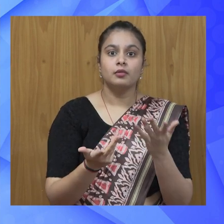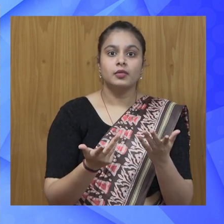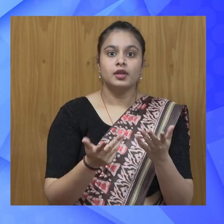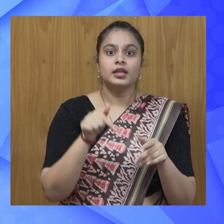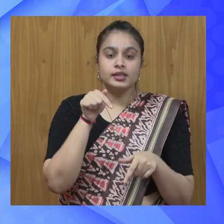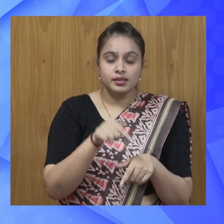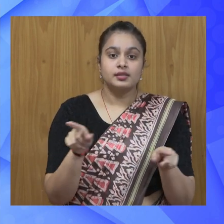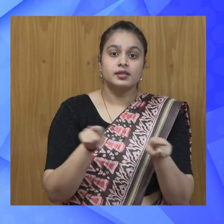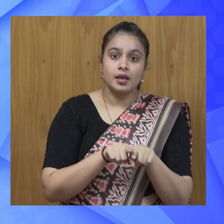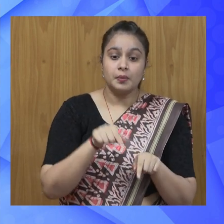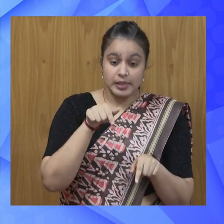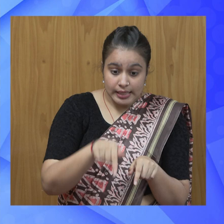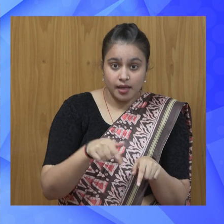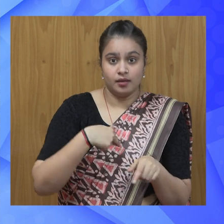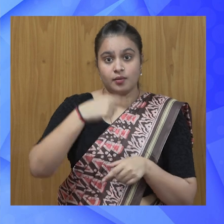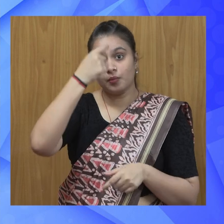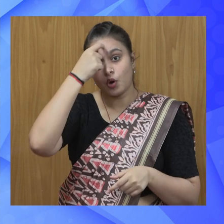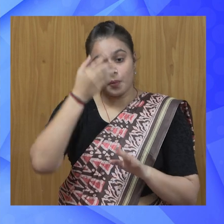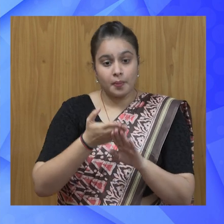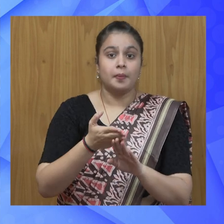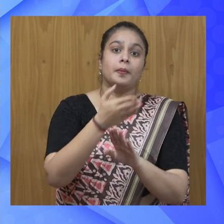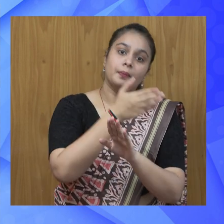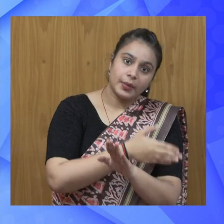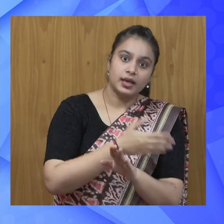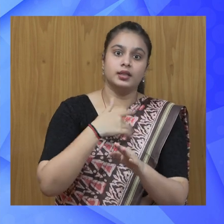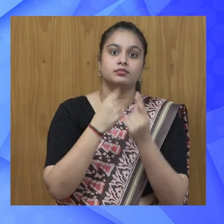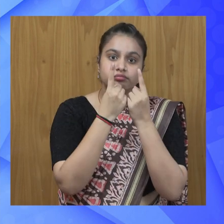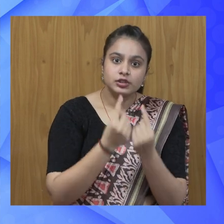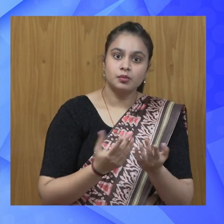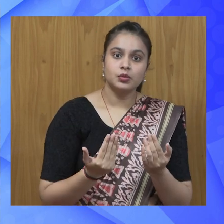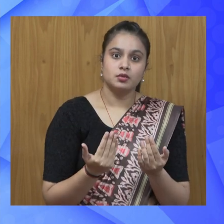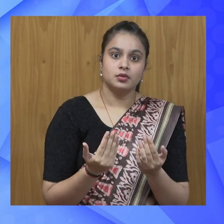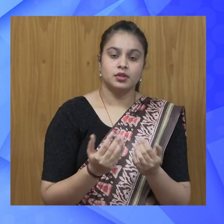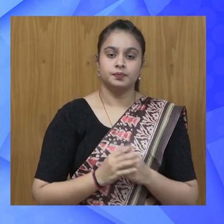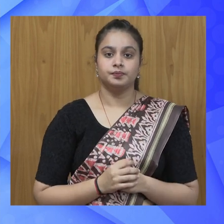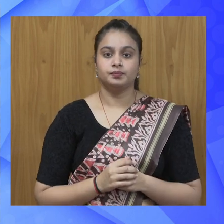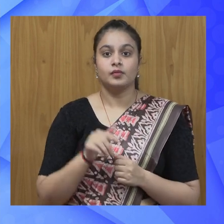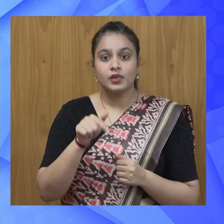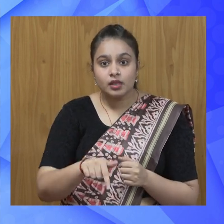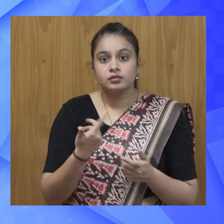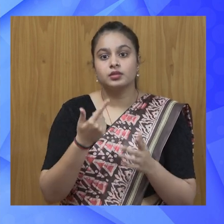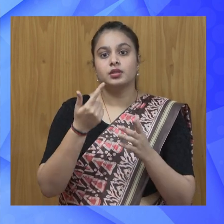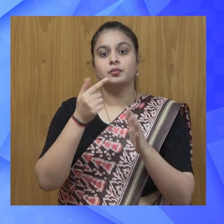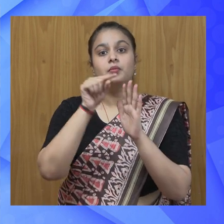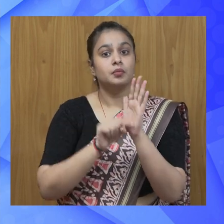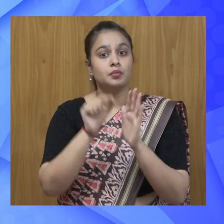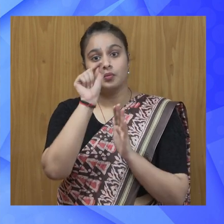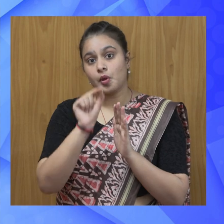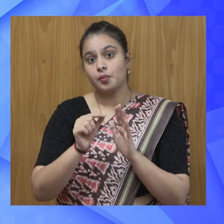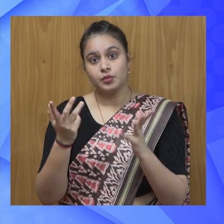ऐसे स्थितियों को हम पहले से एड्रेस कर सकते हैं, उसके लिए क्या उपाय हो सकते